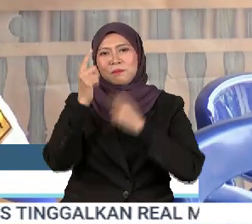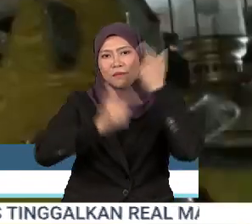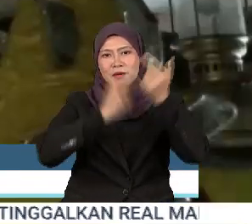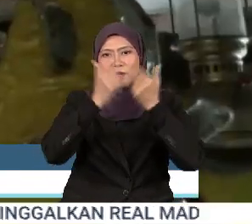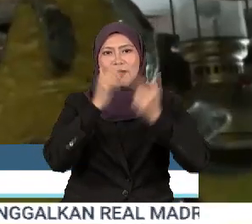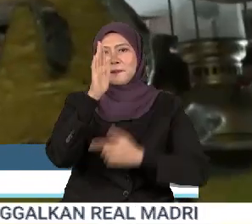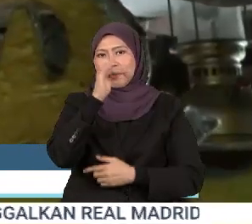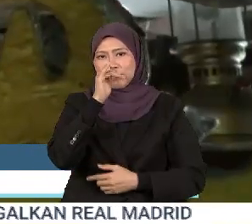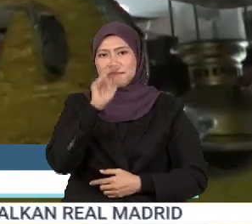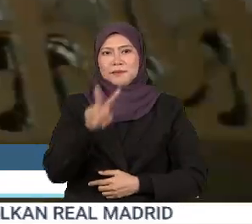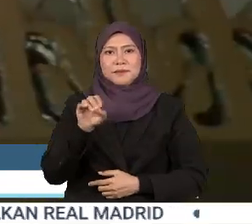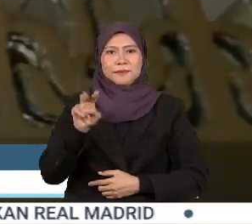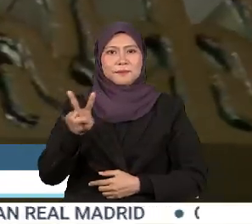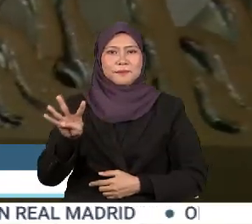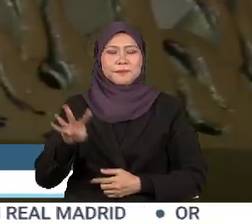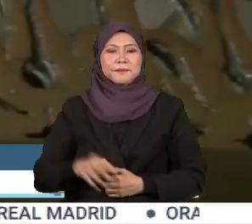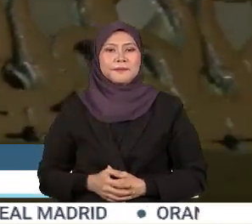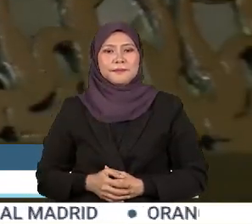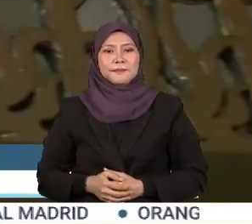2024.